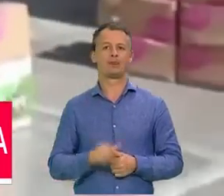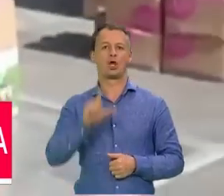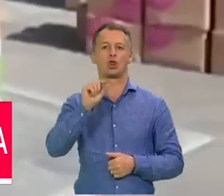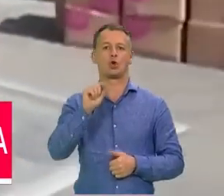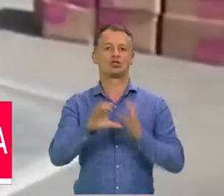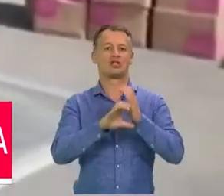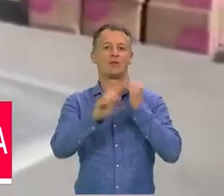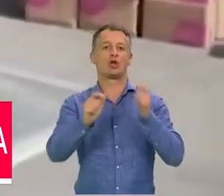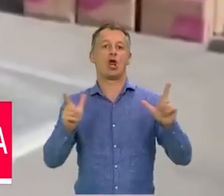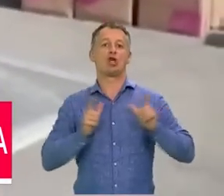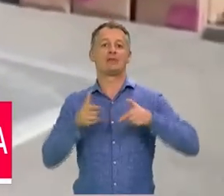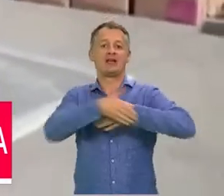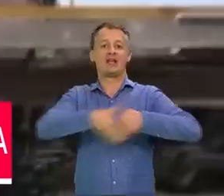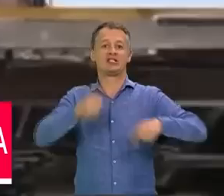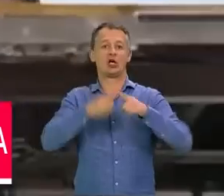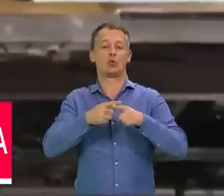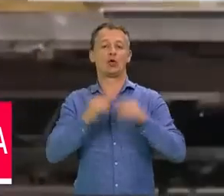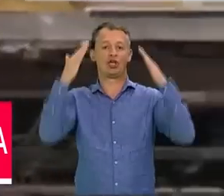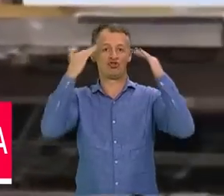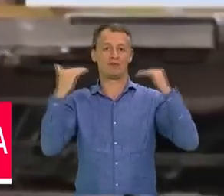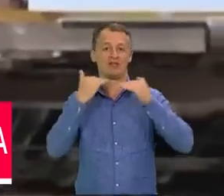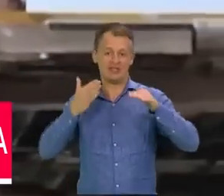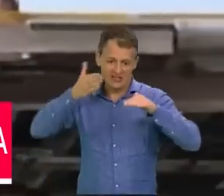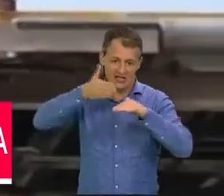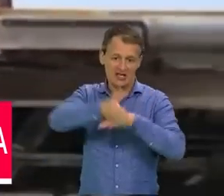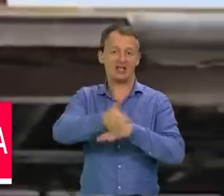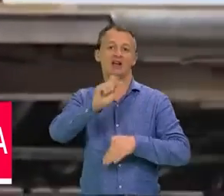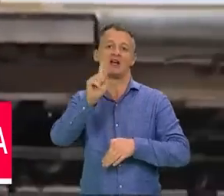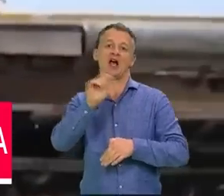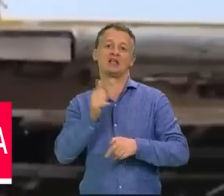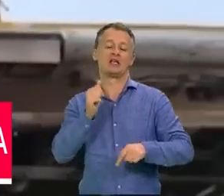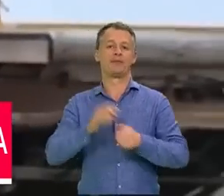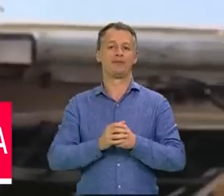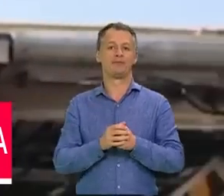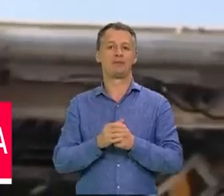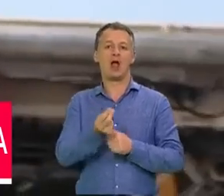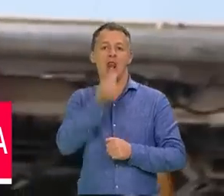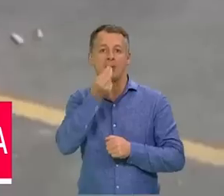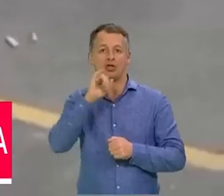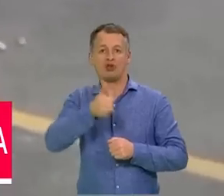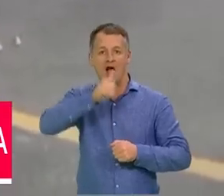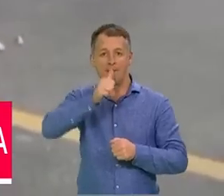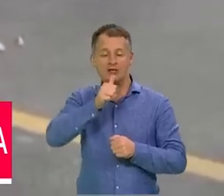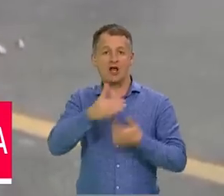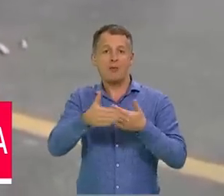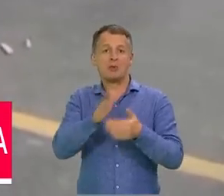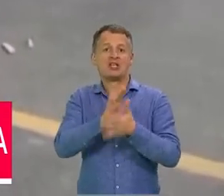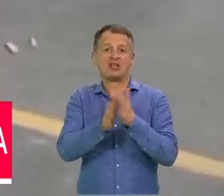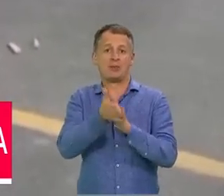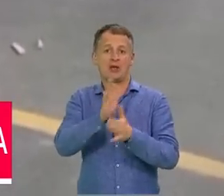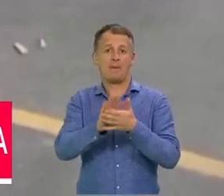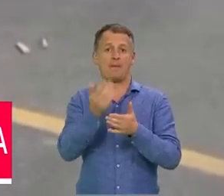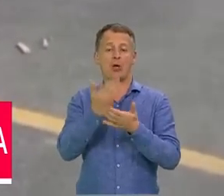20 de camioane așteaptă la granița cu Egipt să intre în fâșia Gaza în urma acordului încheiat cu Statele Unite. Alimentele și apa sunt pe sfârșit pentru